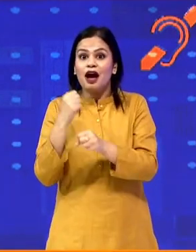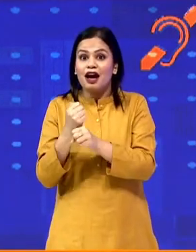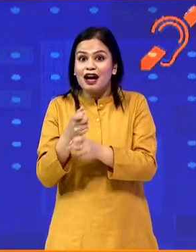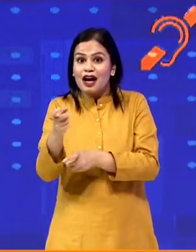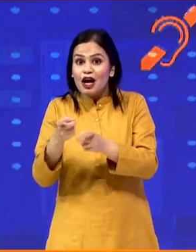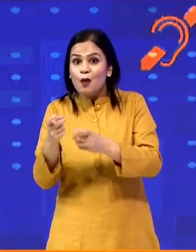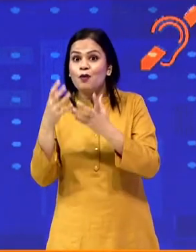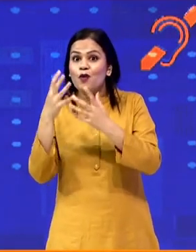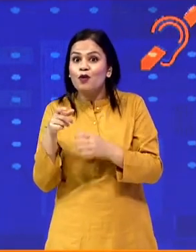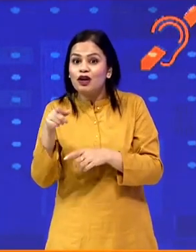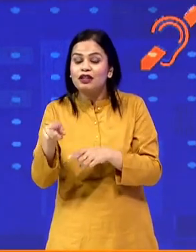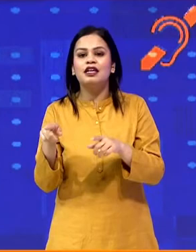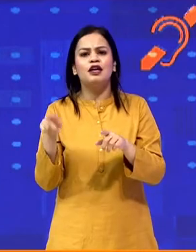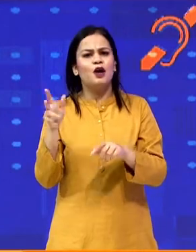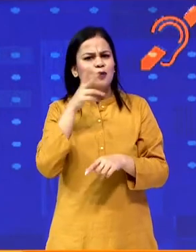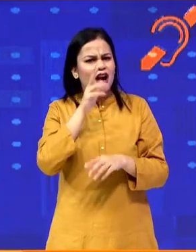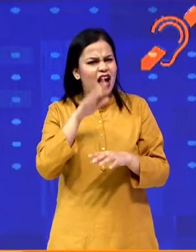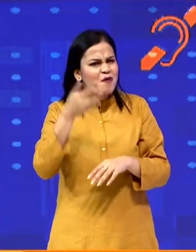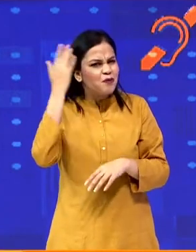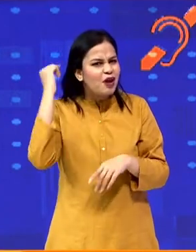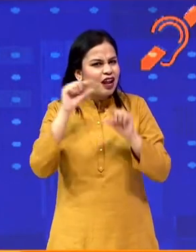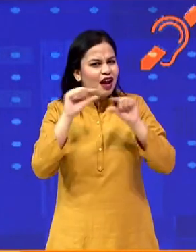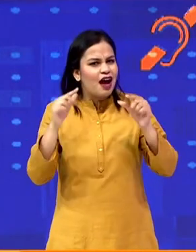डूबी जहां पानी कम था